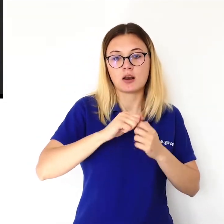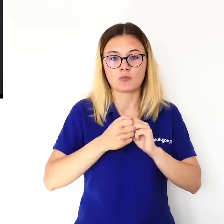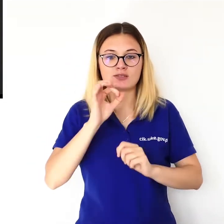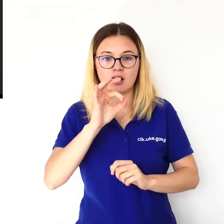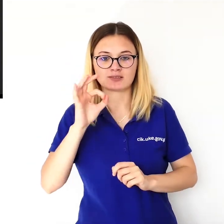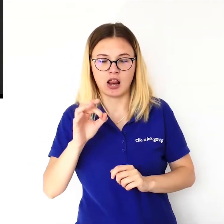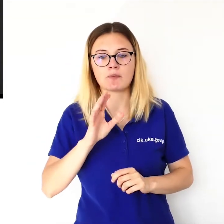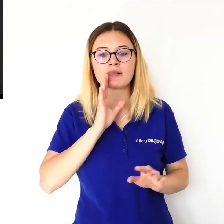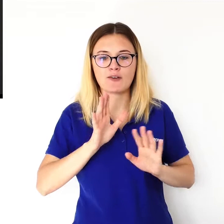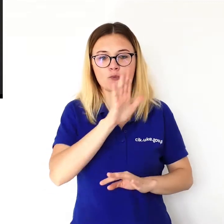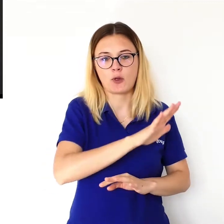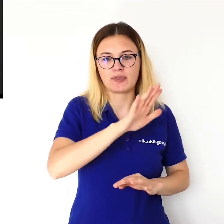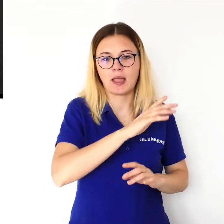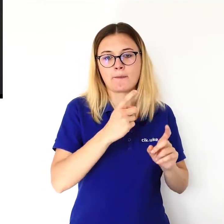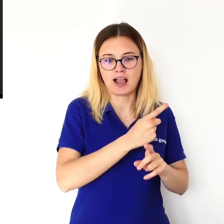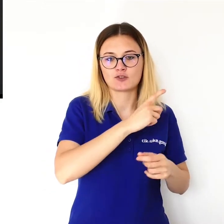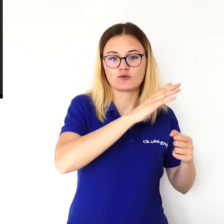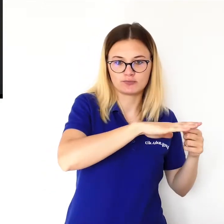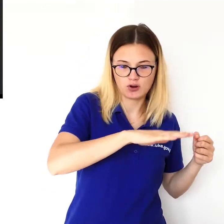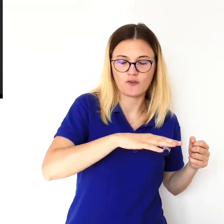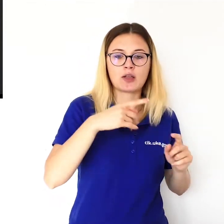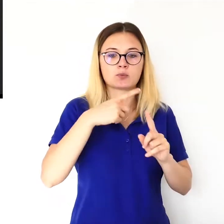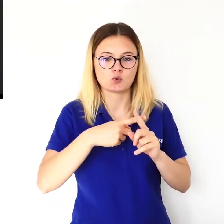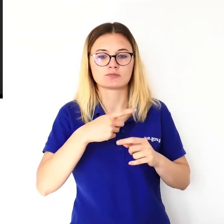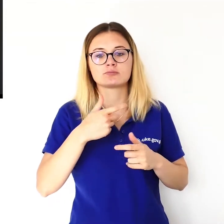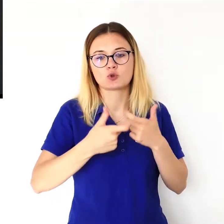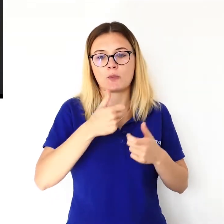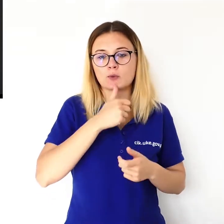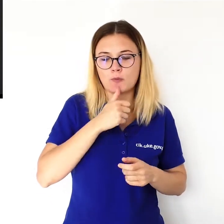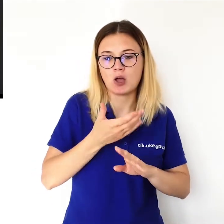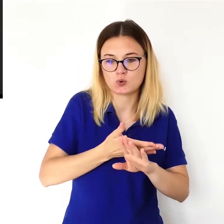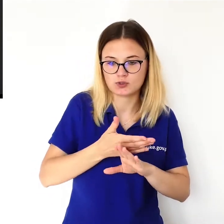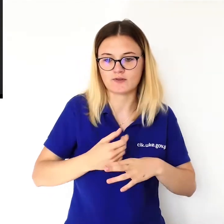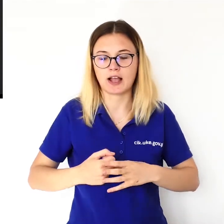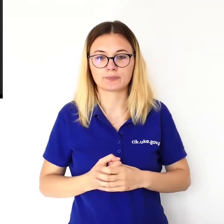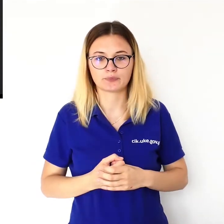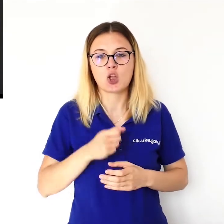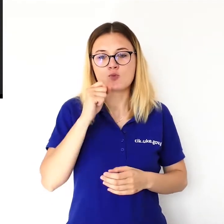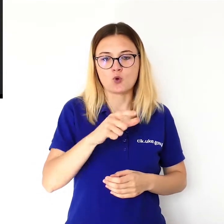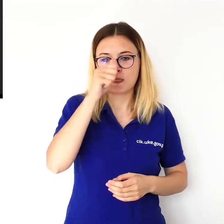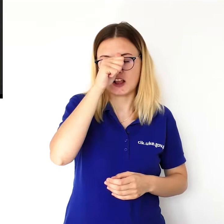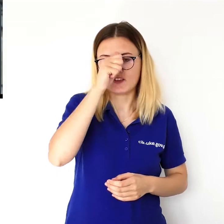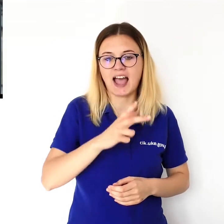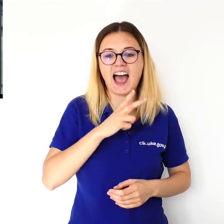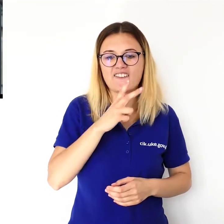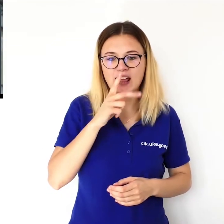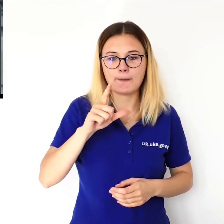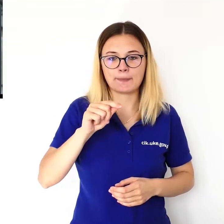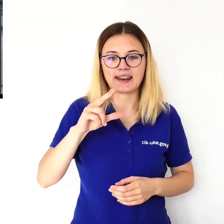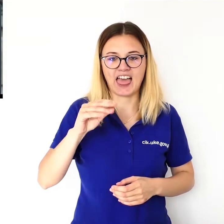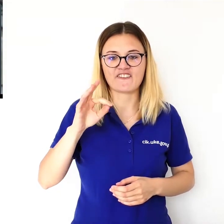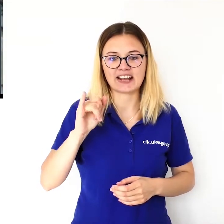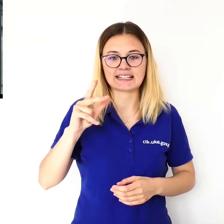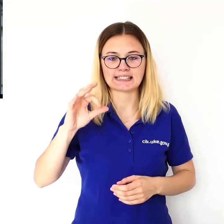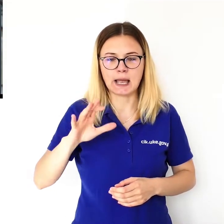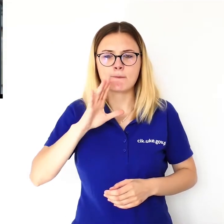jest poprzedzony znakiem plus lub dwoma zerami, może to być połączenie międzynarodowe i próba oszustwa.